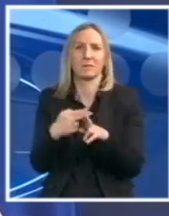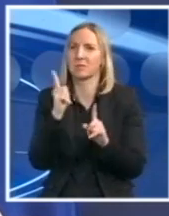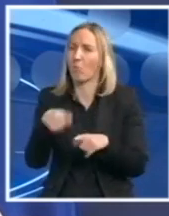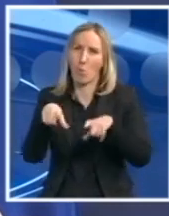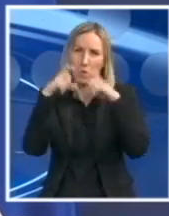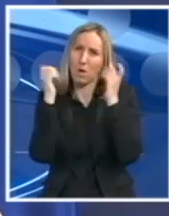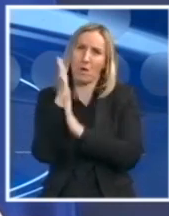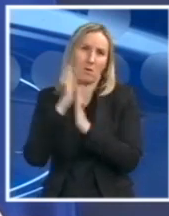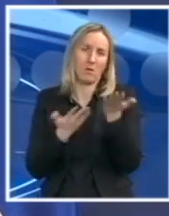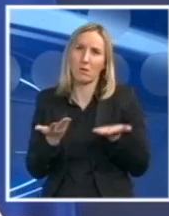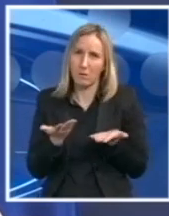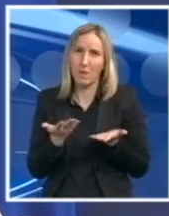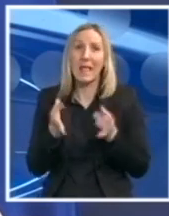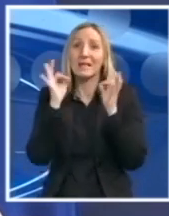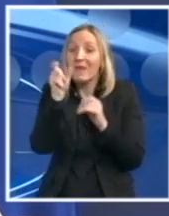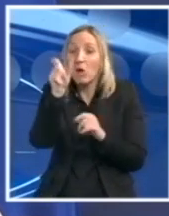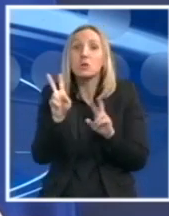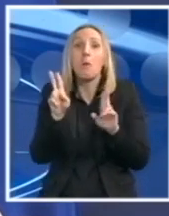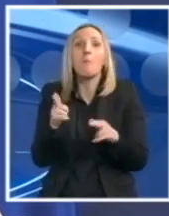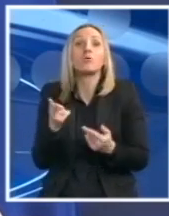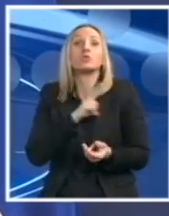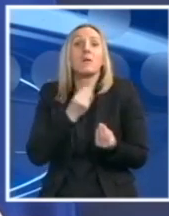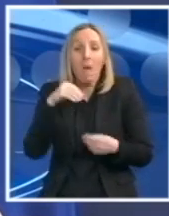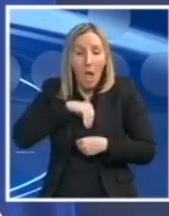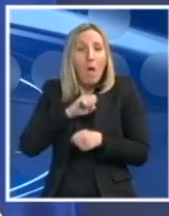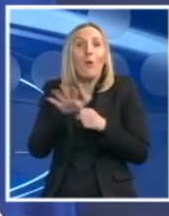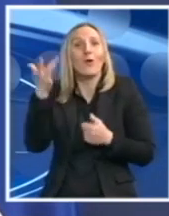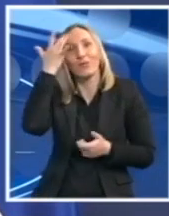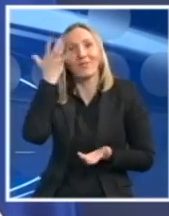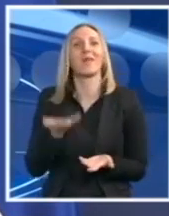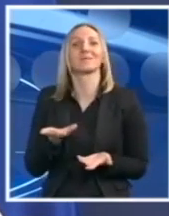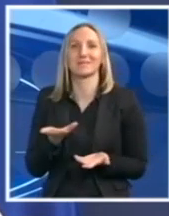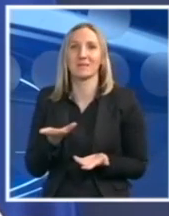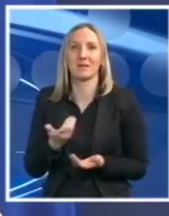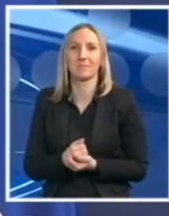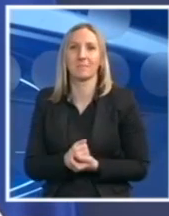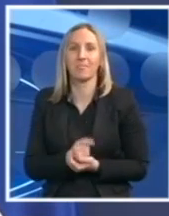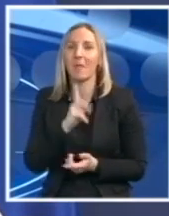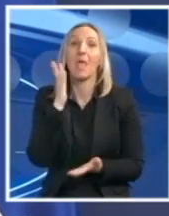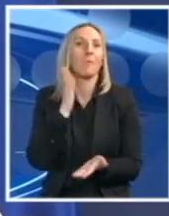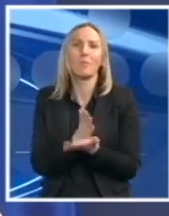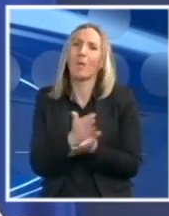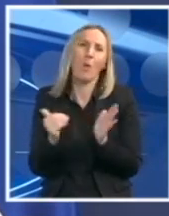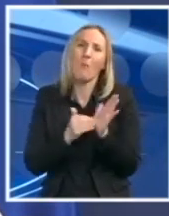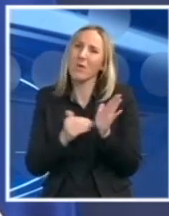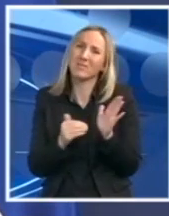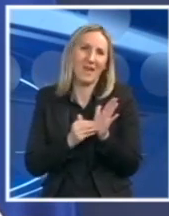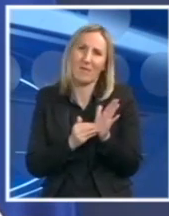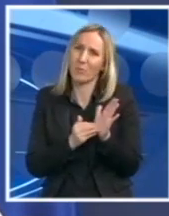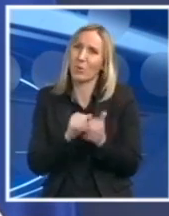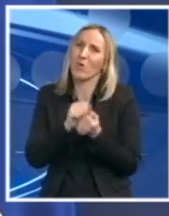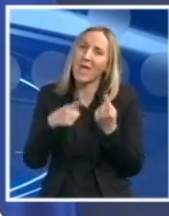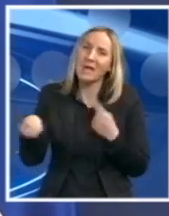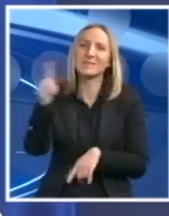što svaka osoba može da bude potencijalni nosilac infekcije. Međutim, ne bi bilo racionalno ni potrebno da